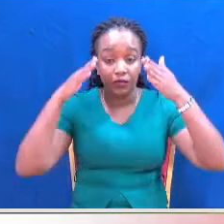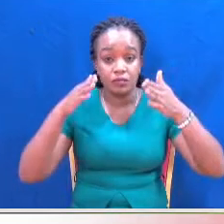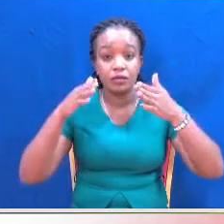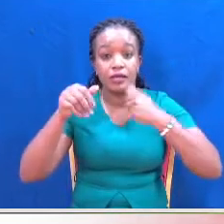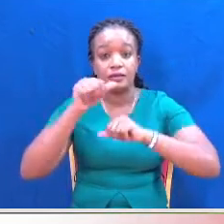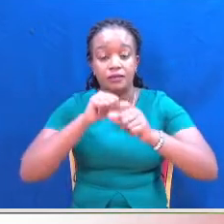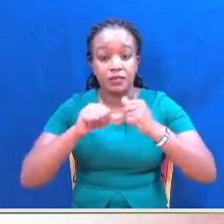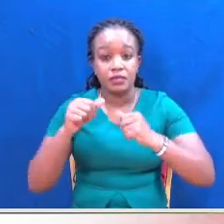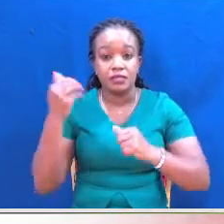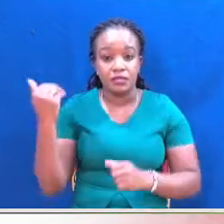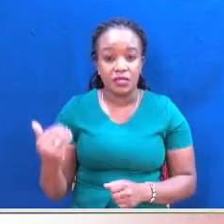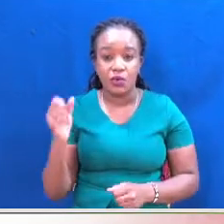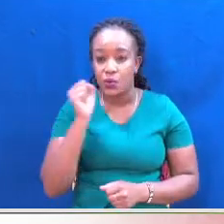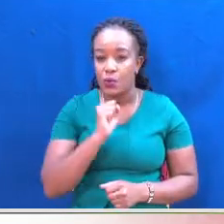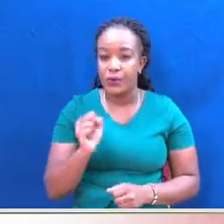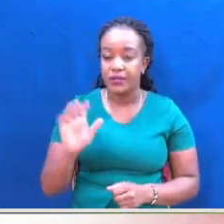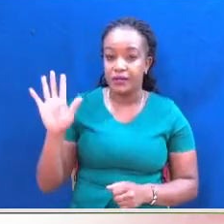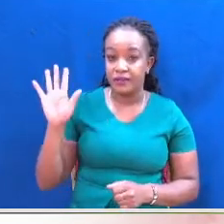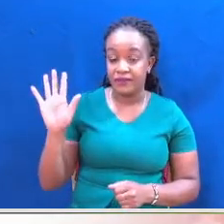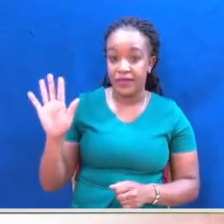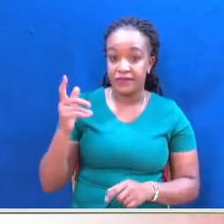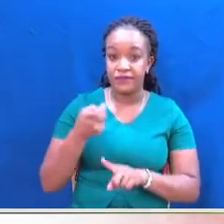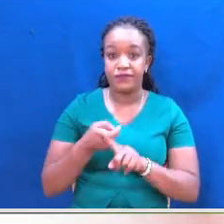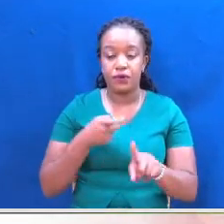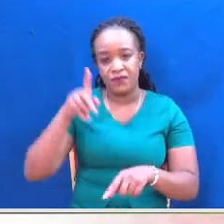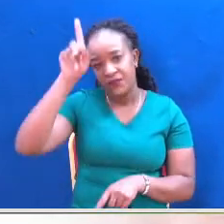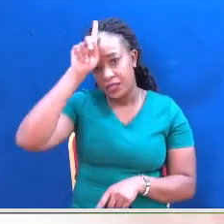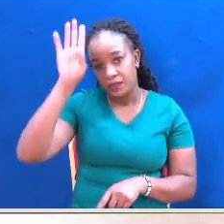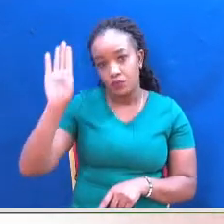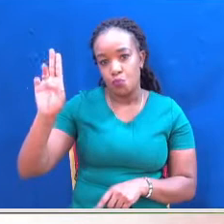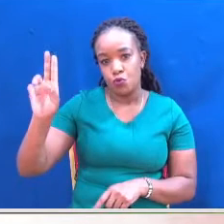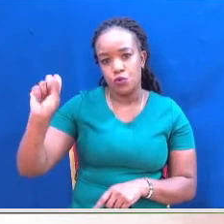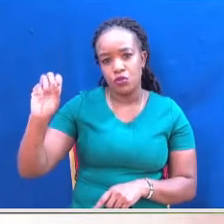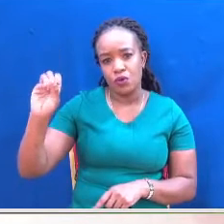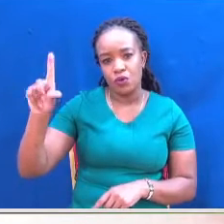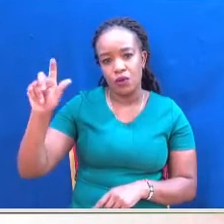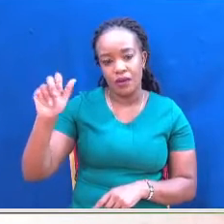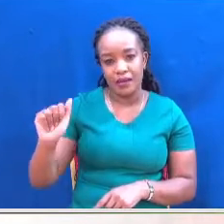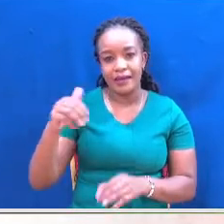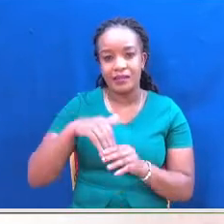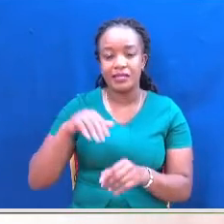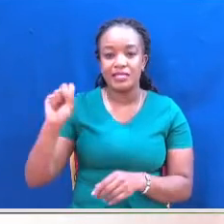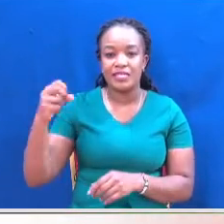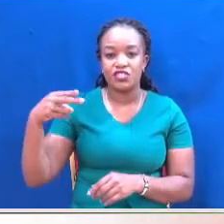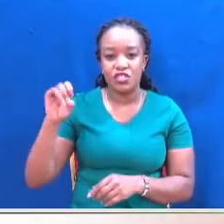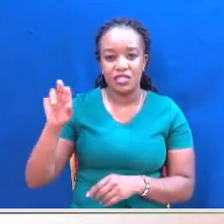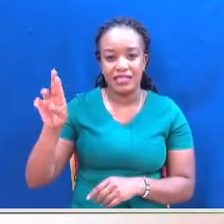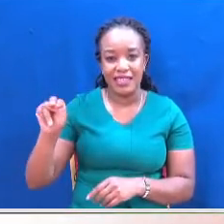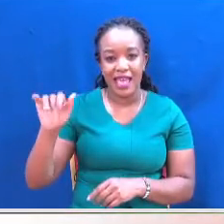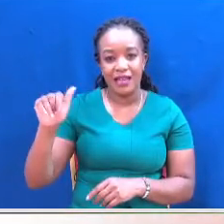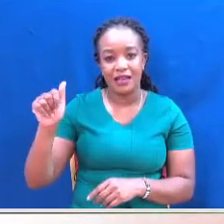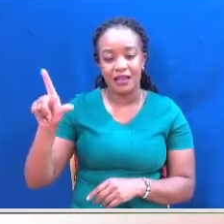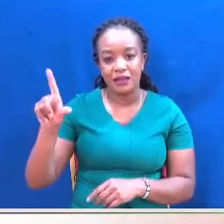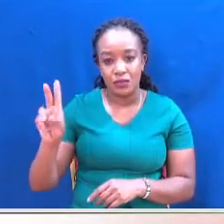Wa mtoto mwenye umri wa miaka mitano kutoka kijiji cha Busolwa eneo bunge la Shinyalu kaunti ya Kakamega na